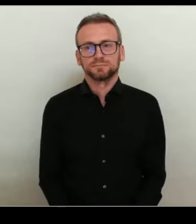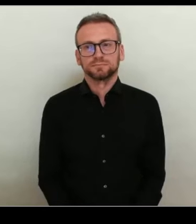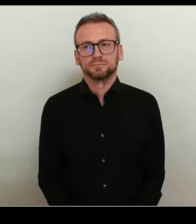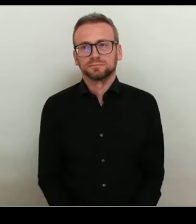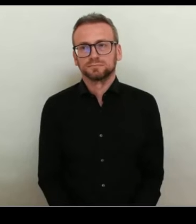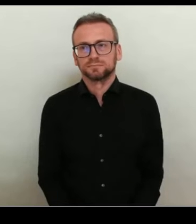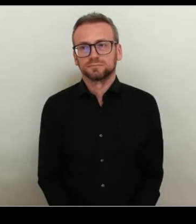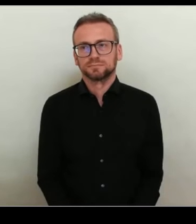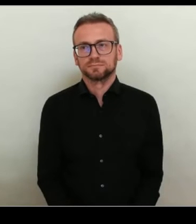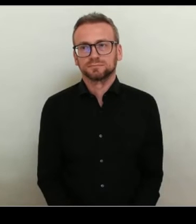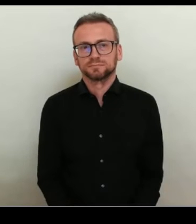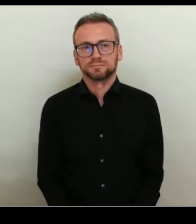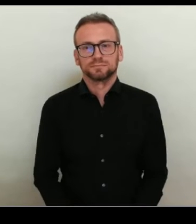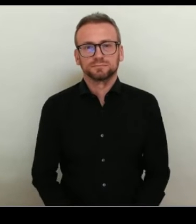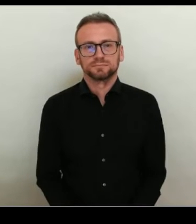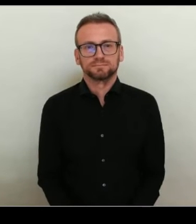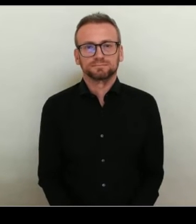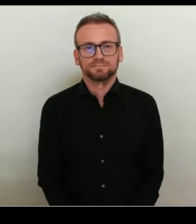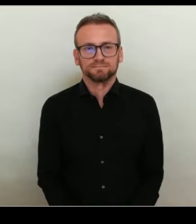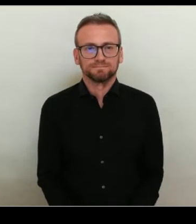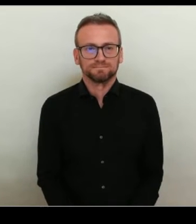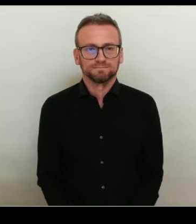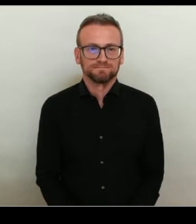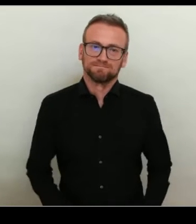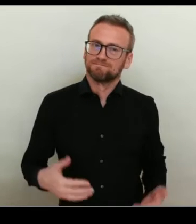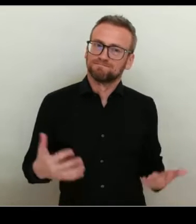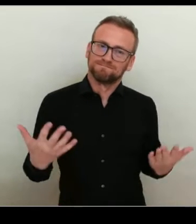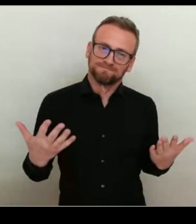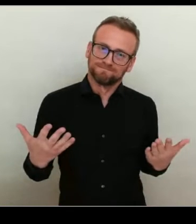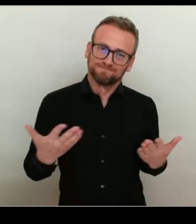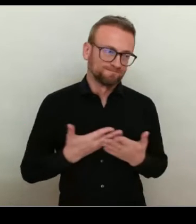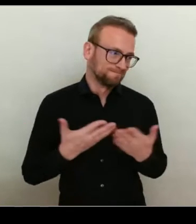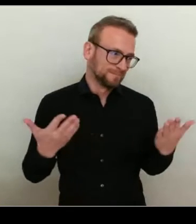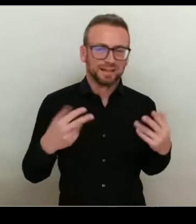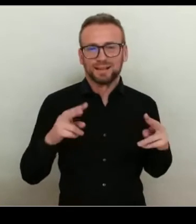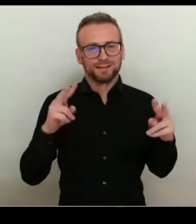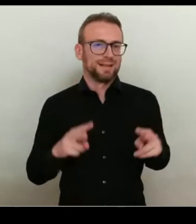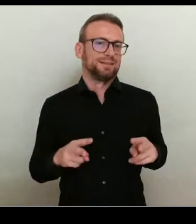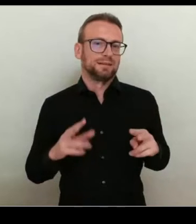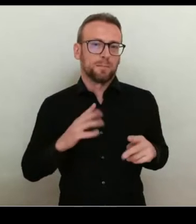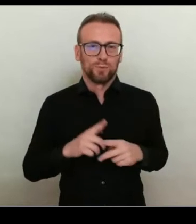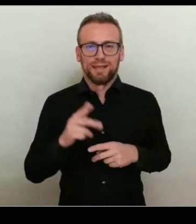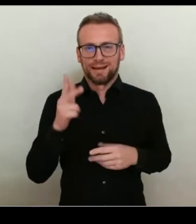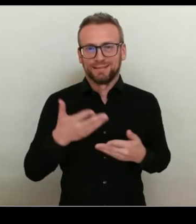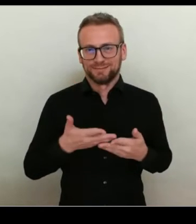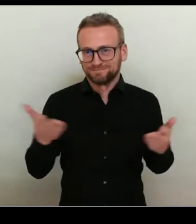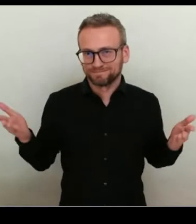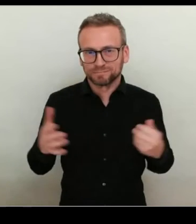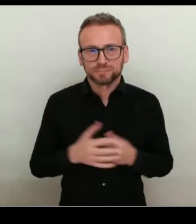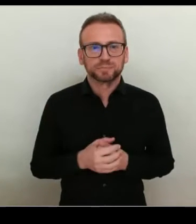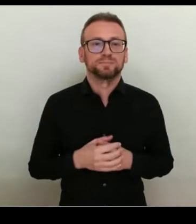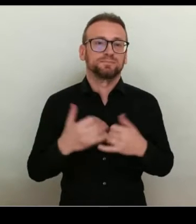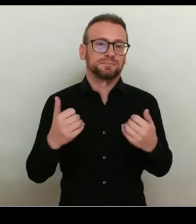Meine sehr geehrten Damen und Herren, ich begrüße Sie zur Pressekonferenz. Heute haben sich die beiden Ministerpräsidenten von Bayern und Nordrhein-Westfalen,